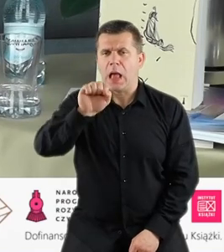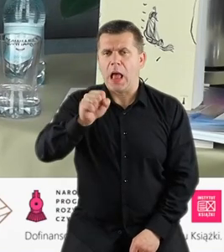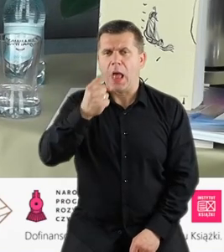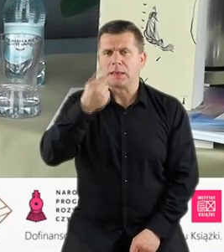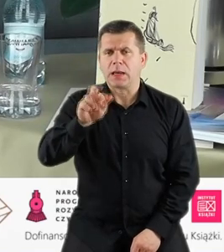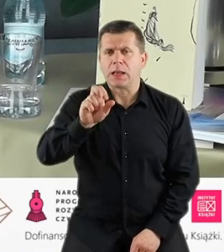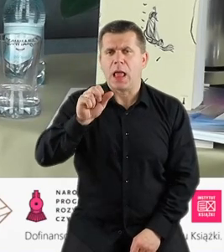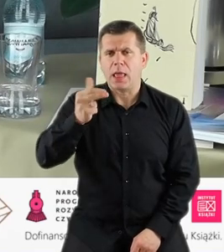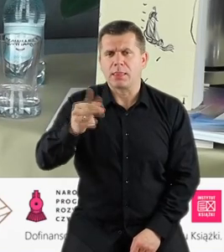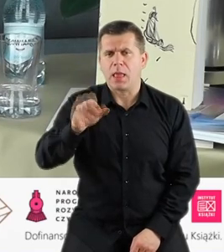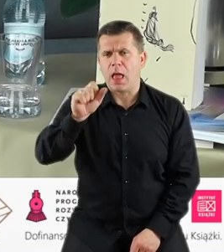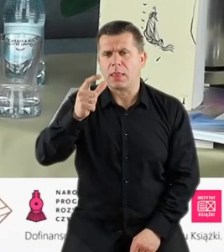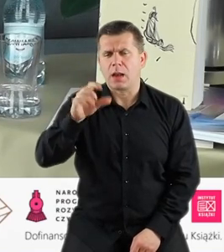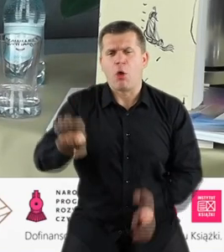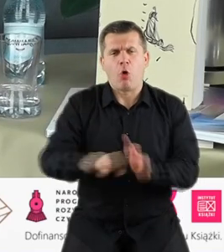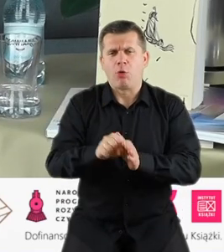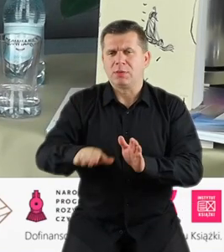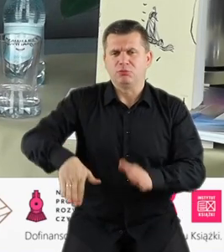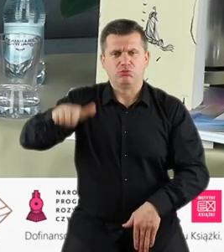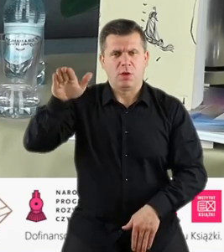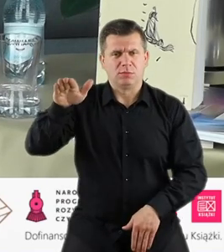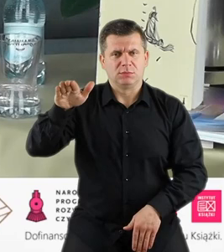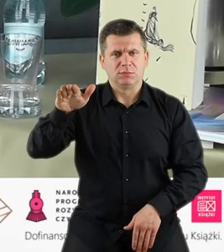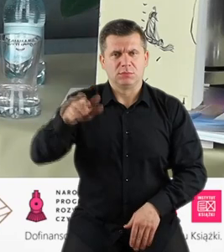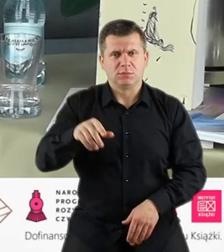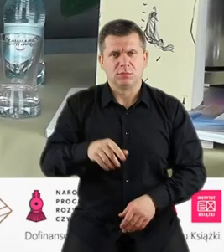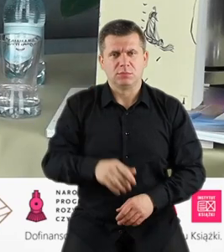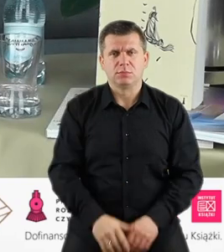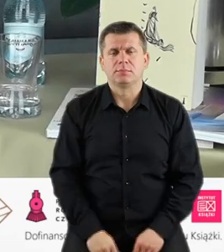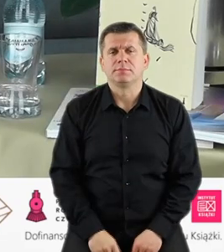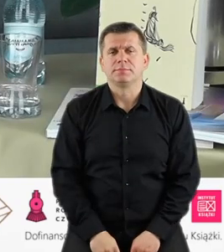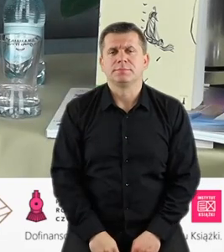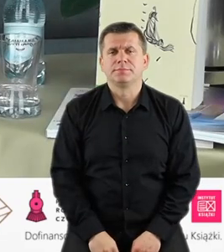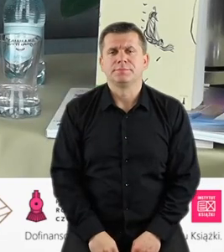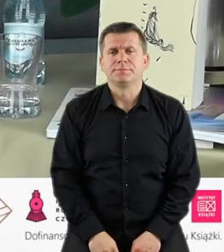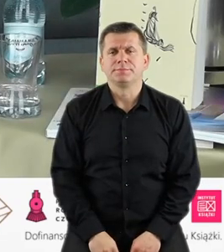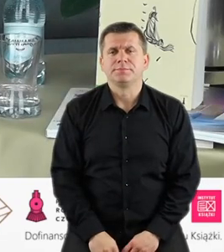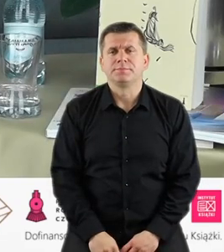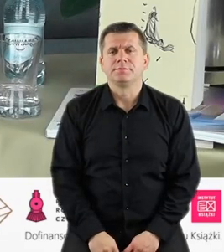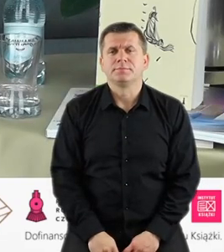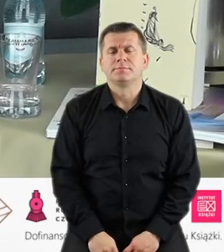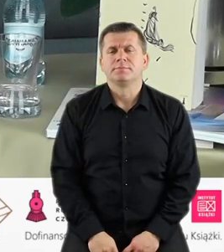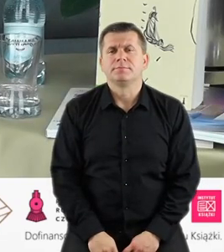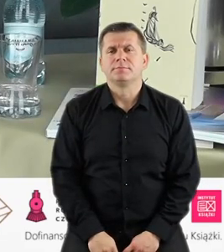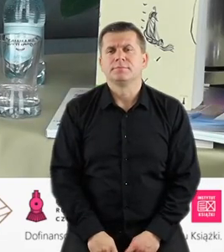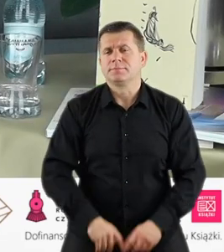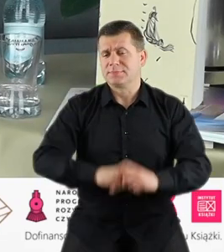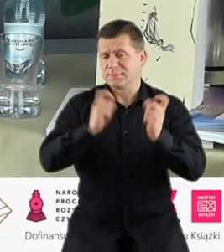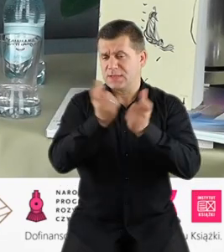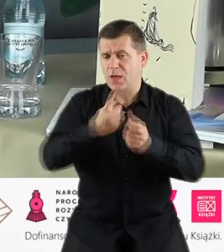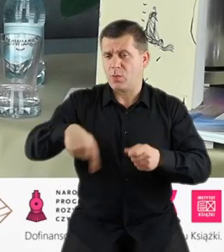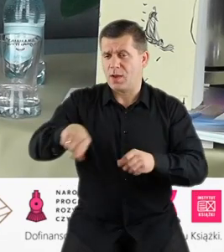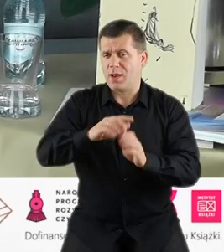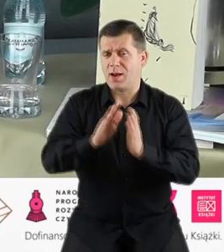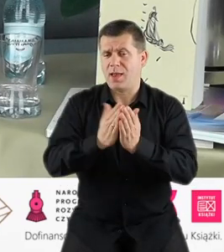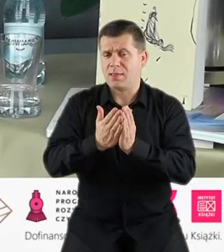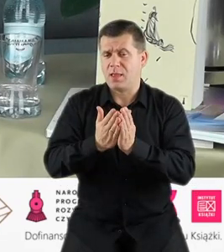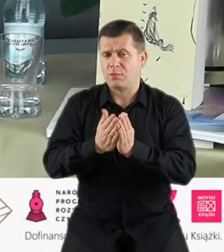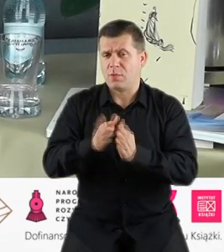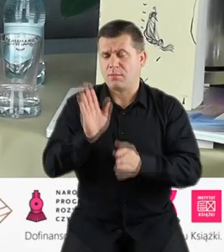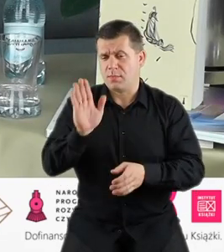Adrian Adler od dziecka, tak? Ale to jest borchezowskie bardzo, nie? Że cała ta literatura to